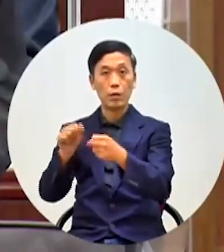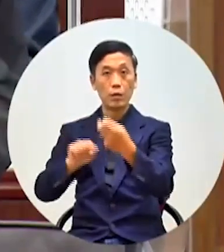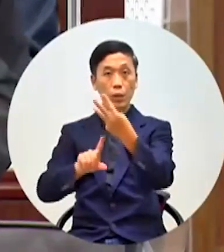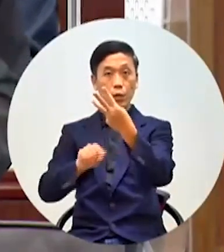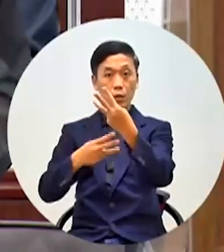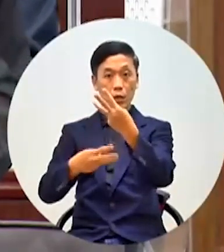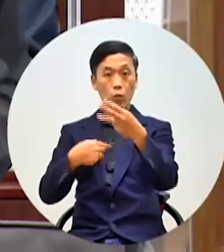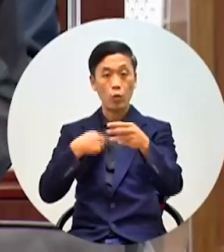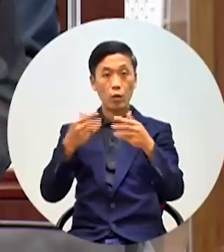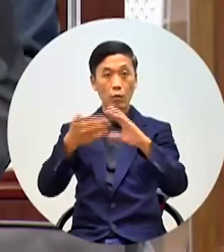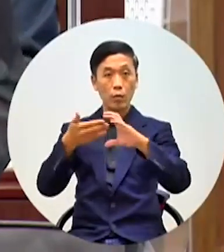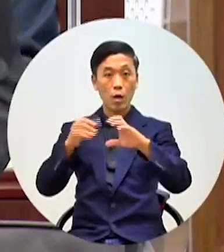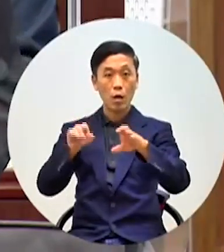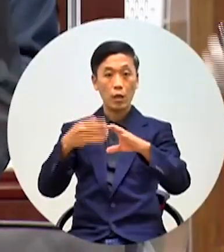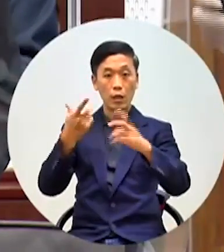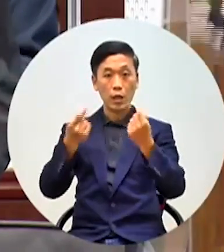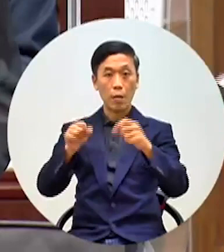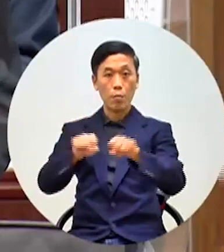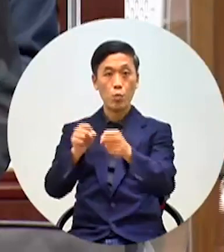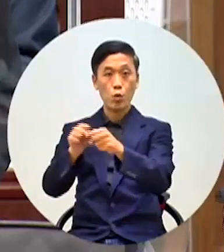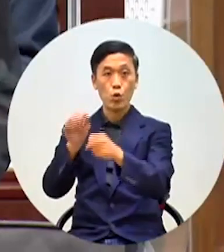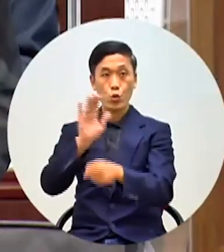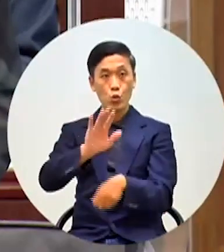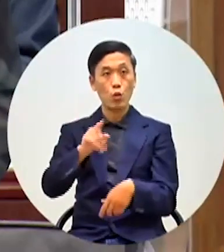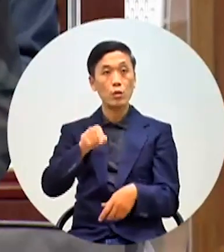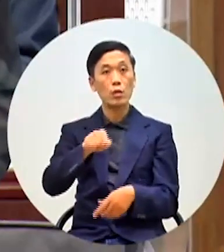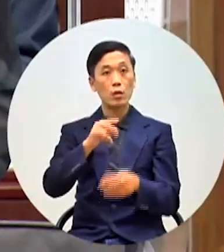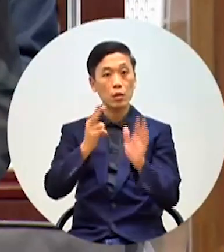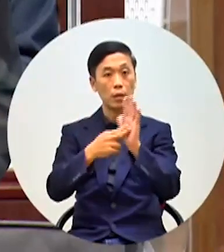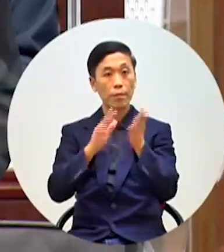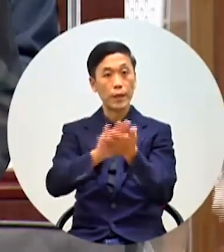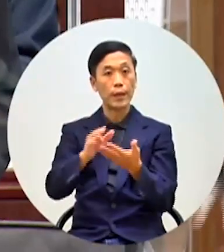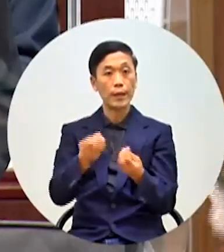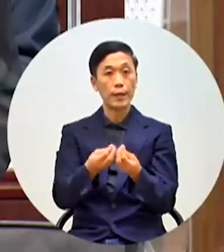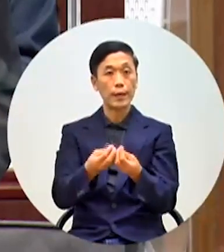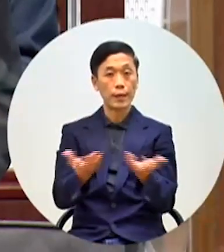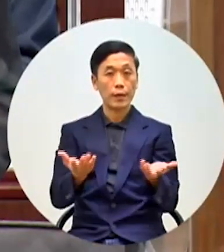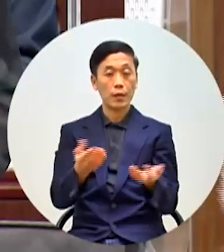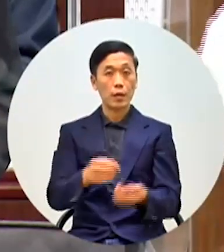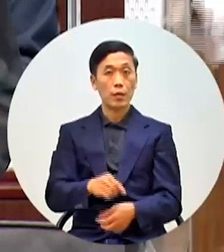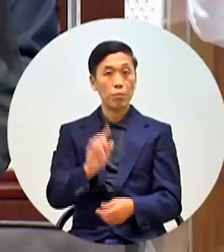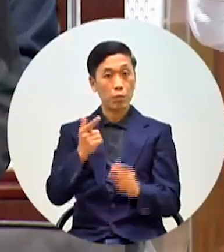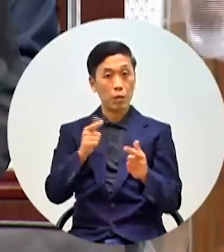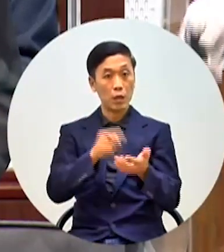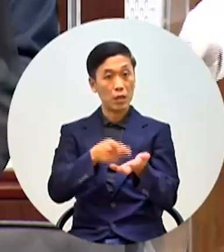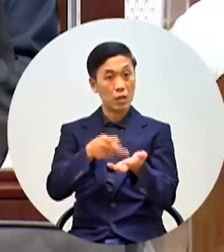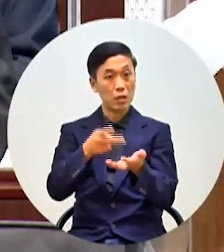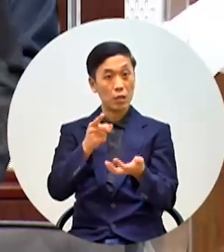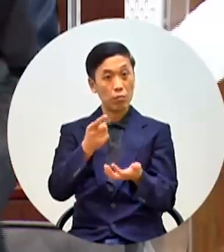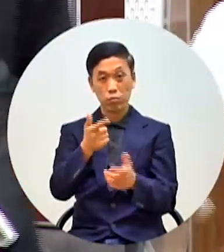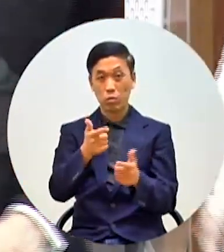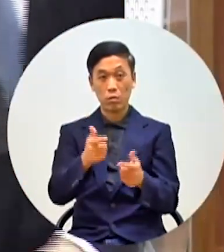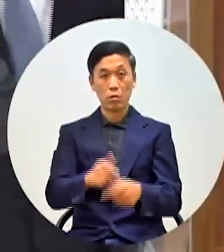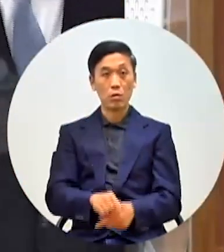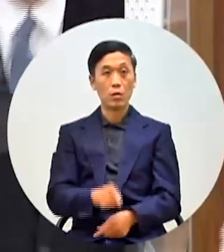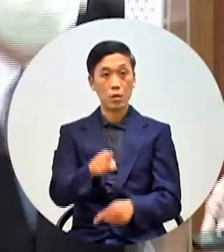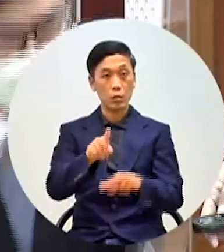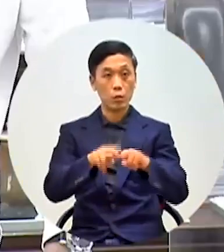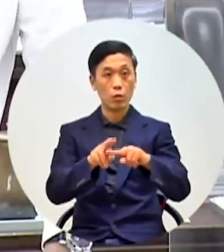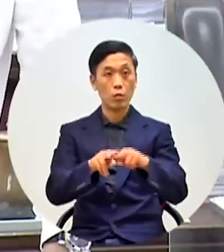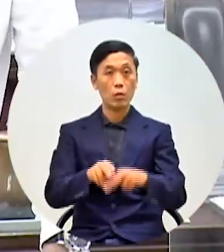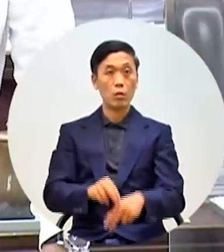括阮家的电视嘛，拍伊嘛，所以这是要怎处理嘛？因为每一道两道嘛，哦，请坐了，